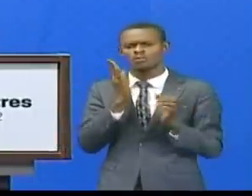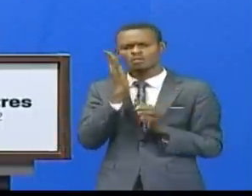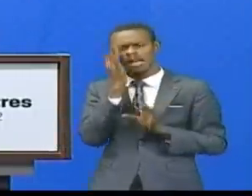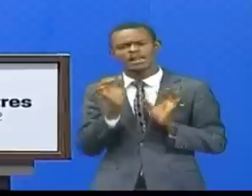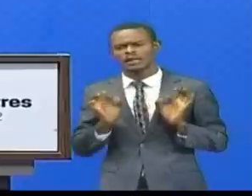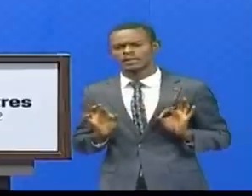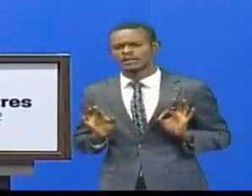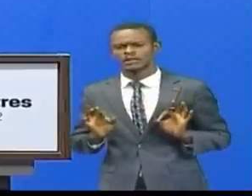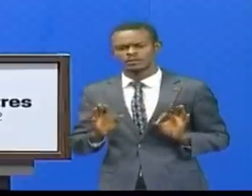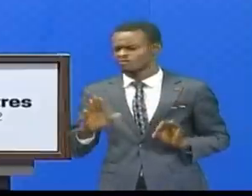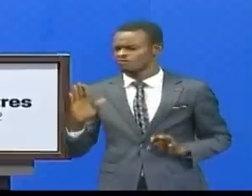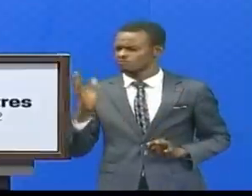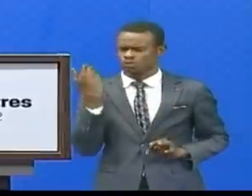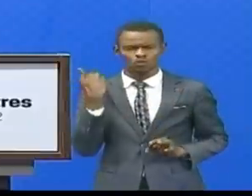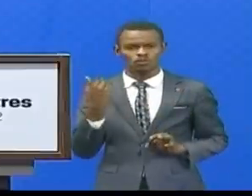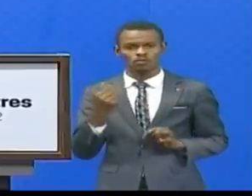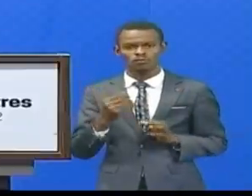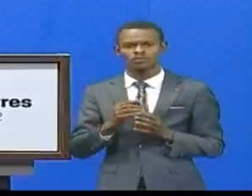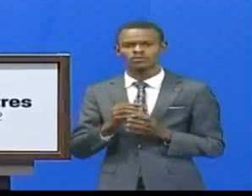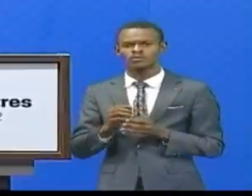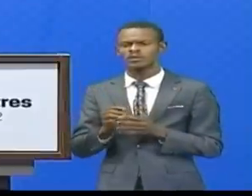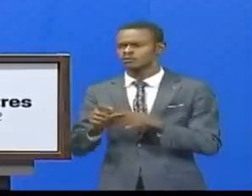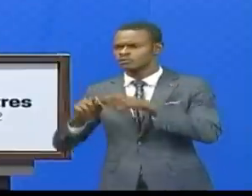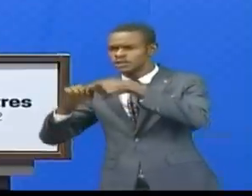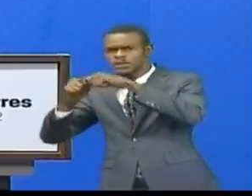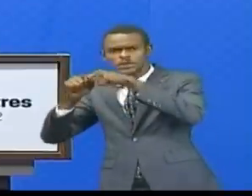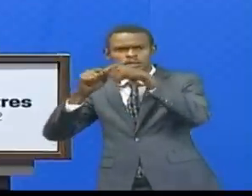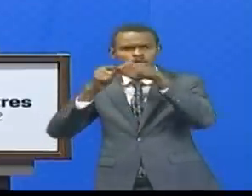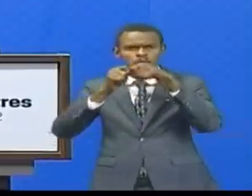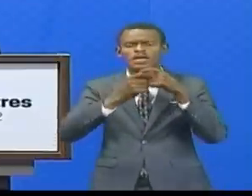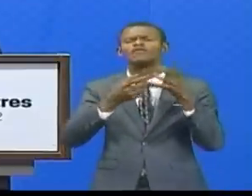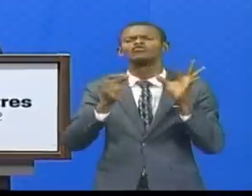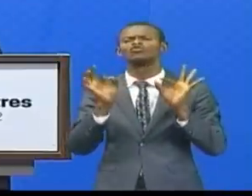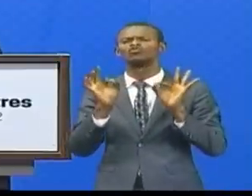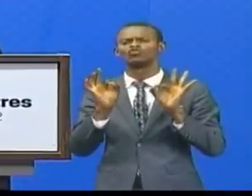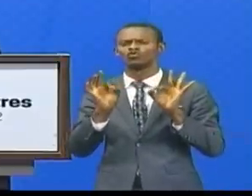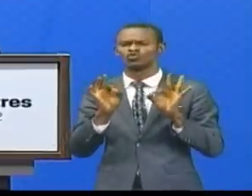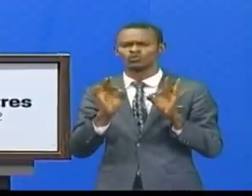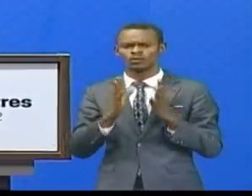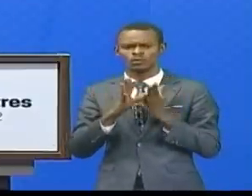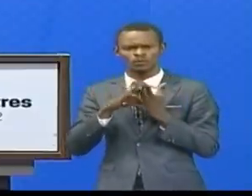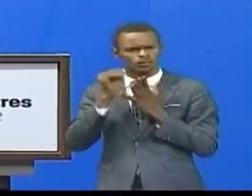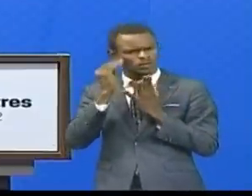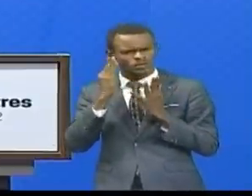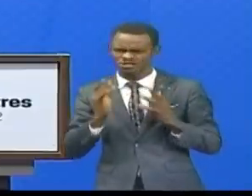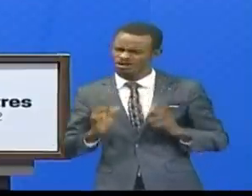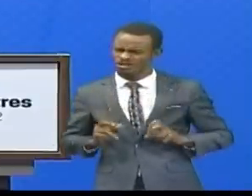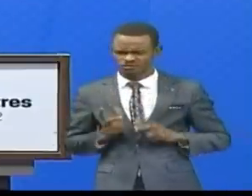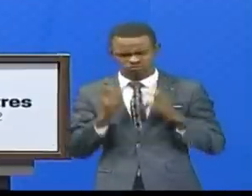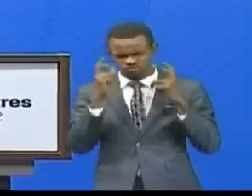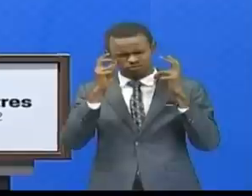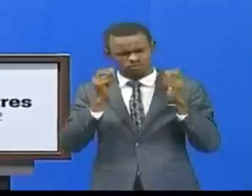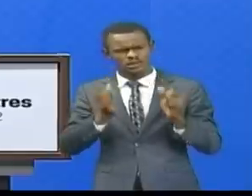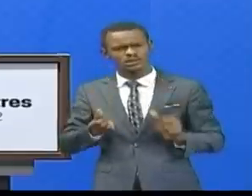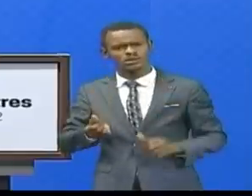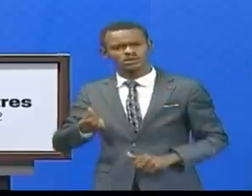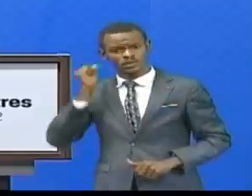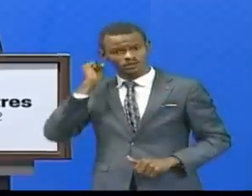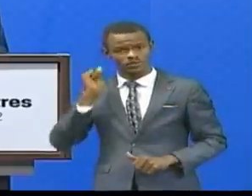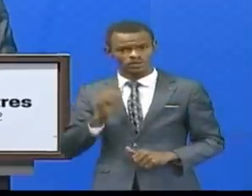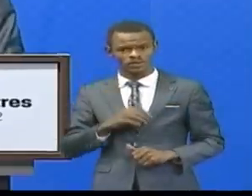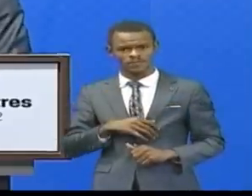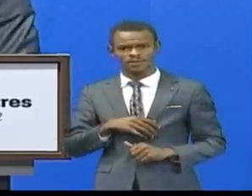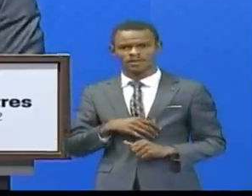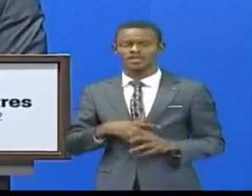universités initié par le président de la République. Le vice-premier ministre, ministre de